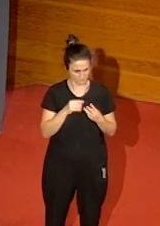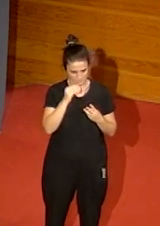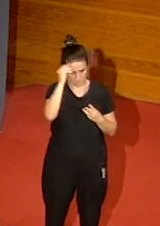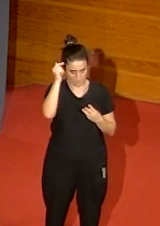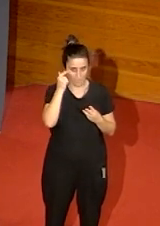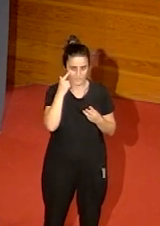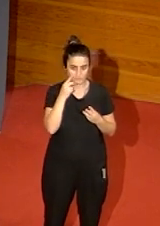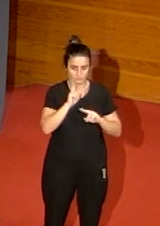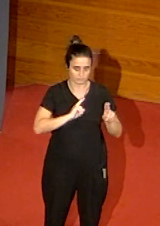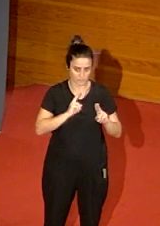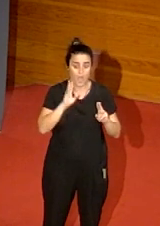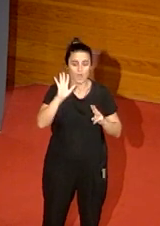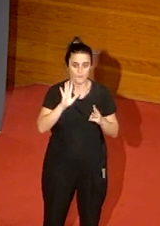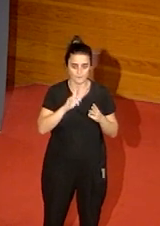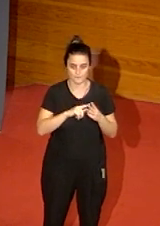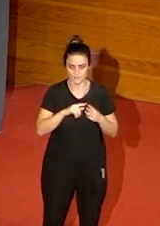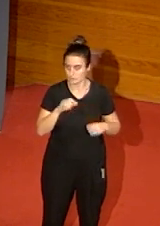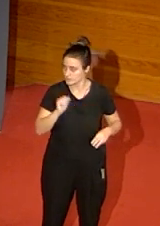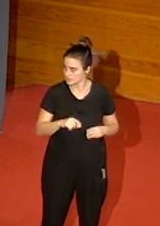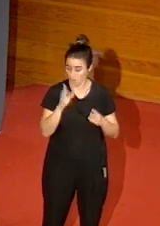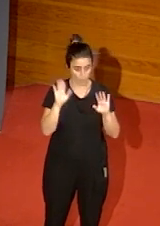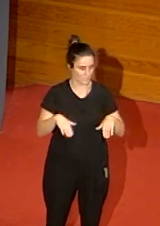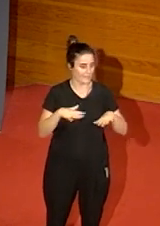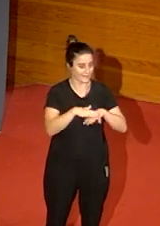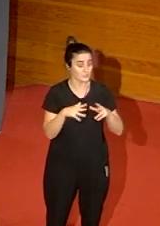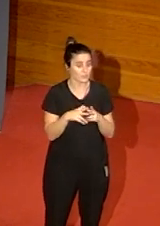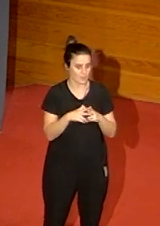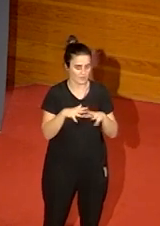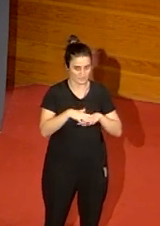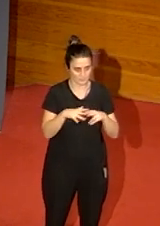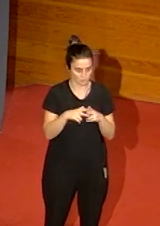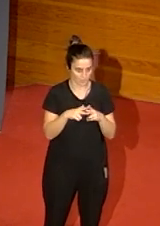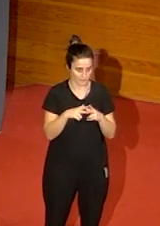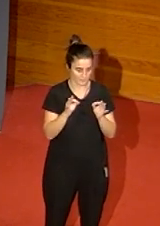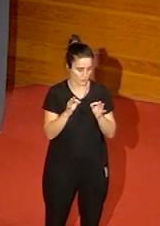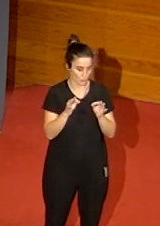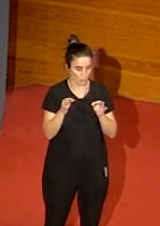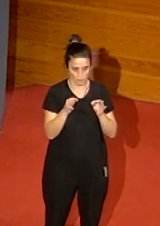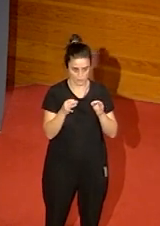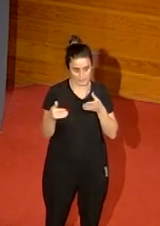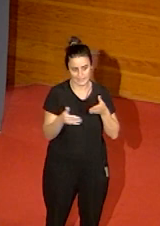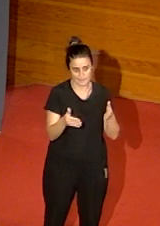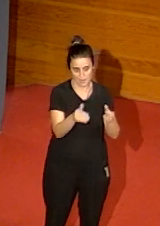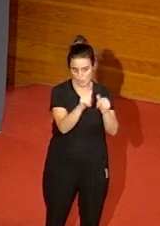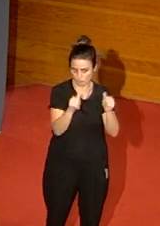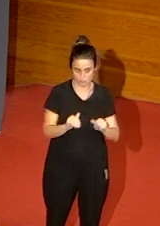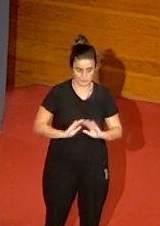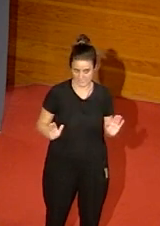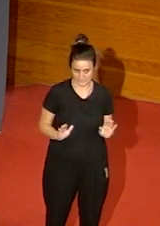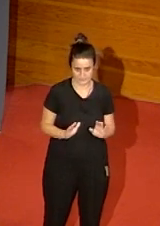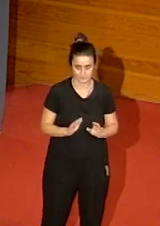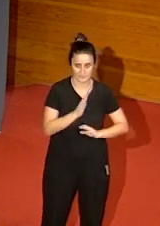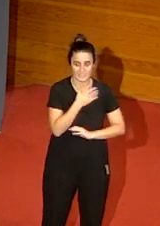Vale. Venga. Bueno, azkeneko dikasita, ez? Sare sozialak. Sare sozialak azkenean bide bat besterik ez dira, ez? Eta